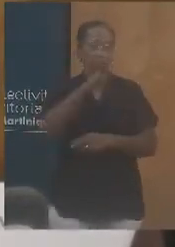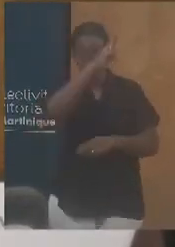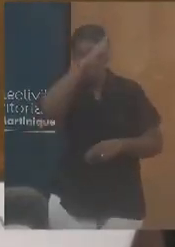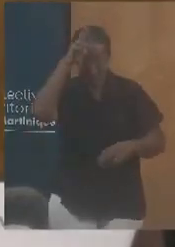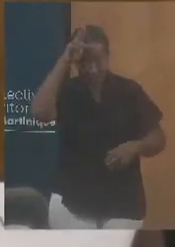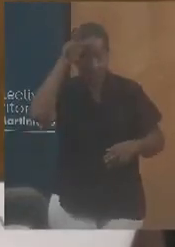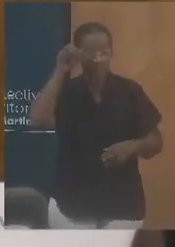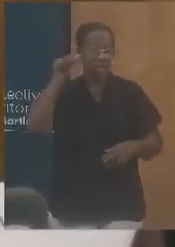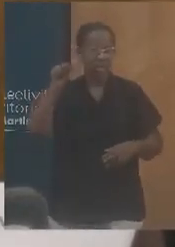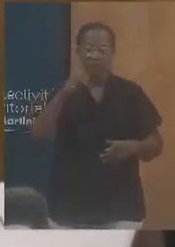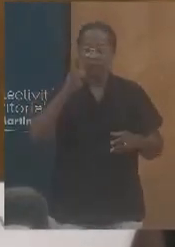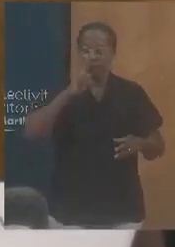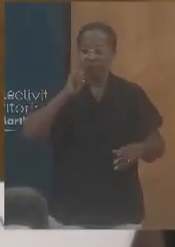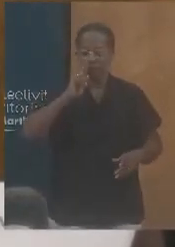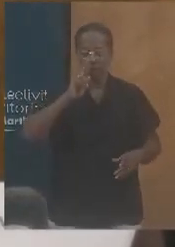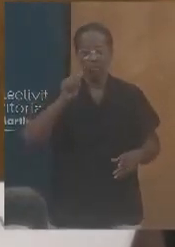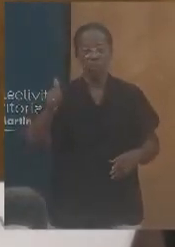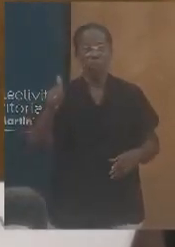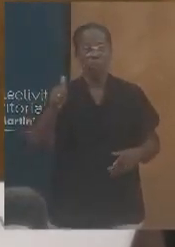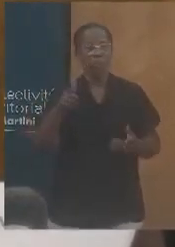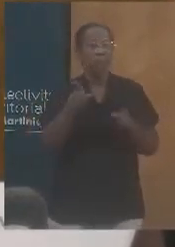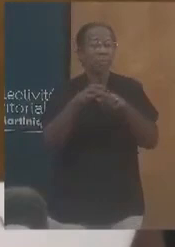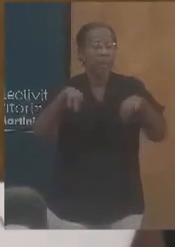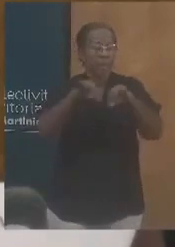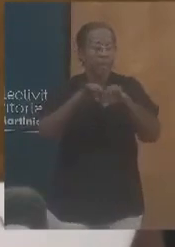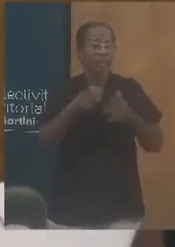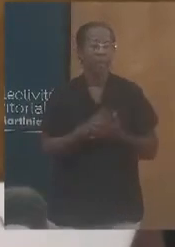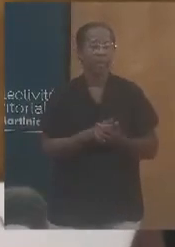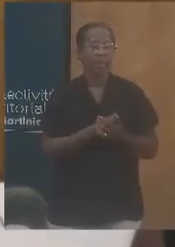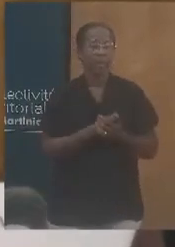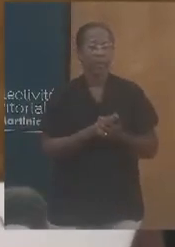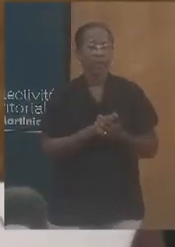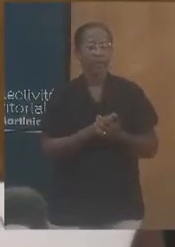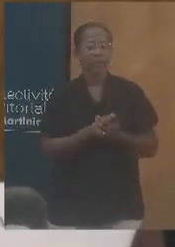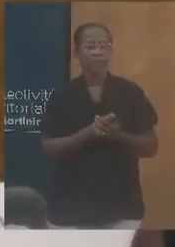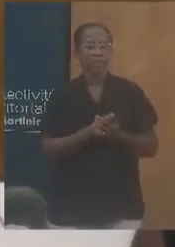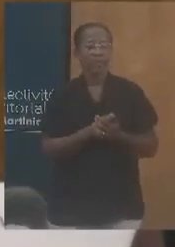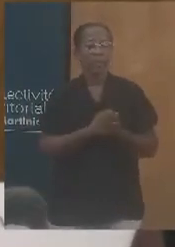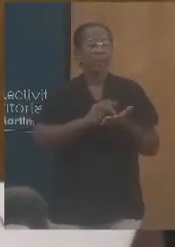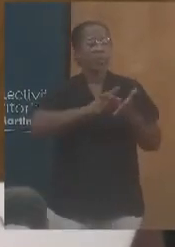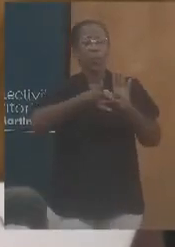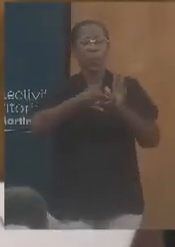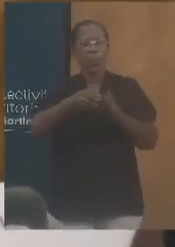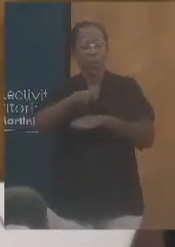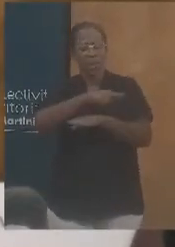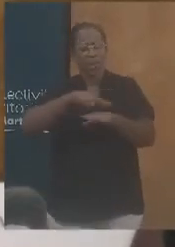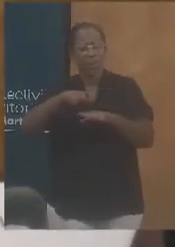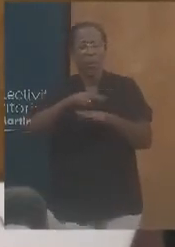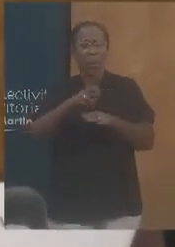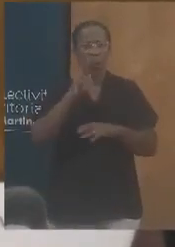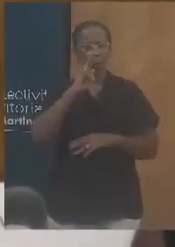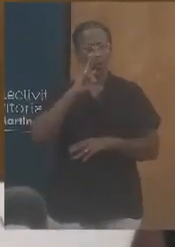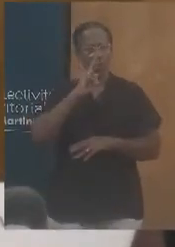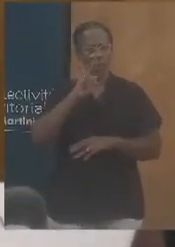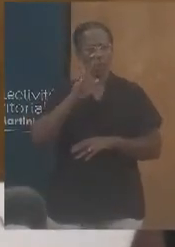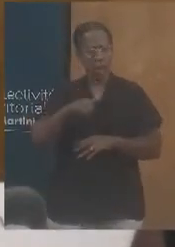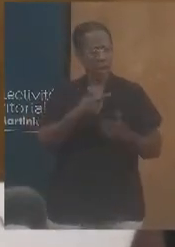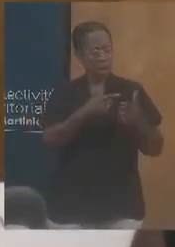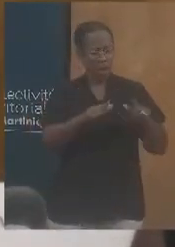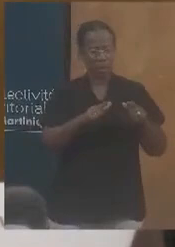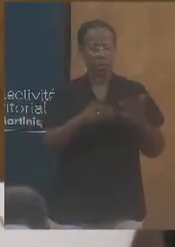attardé, etc. En Russie, dans toutes les régions russes, il y a une co-officialité des